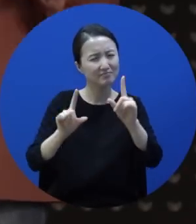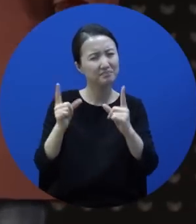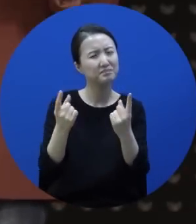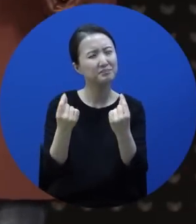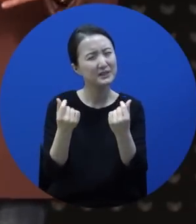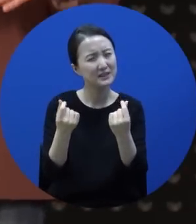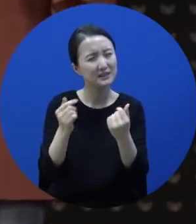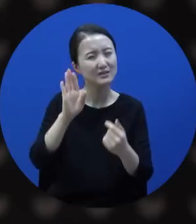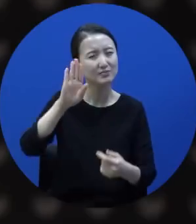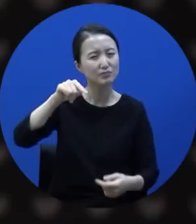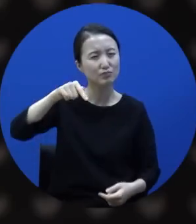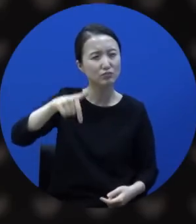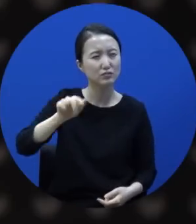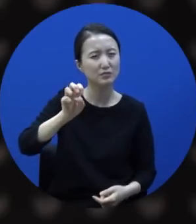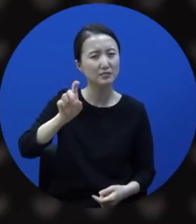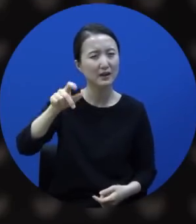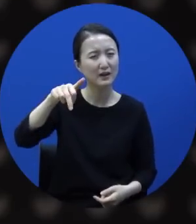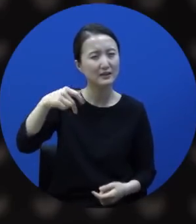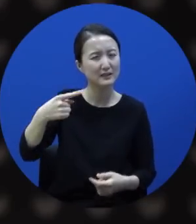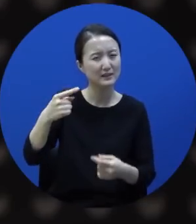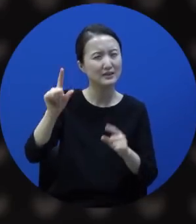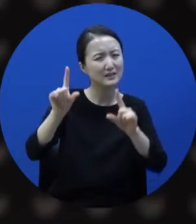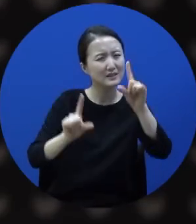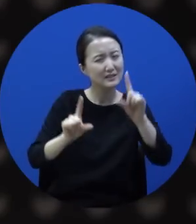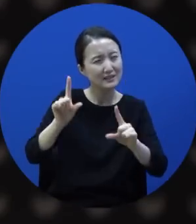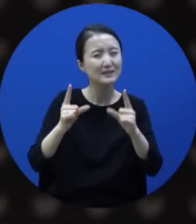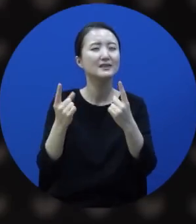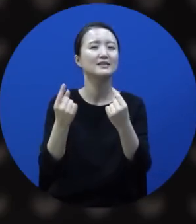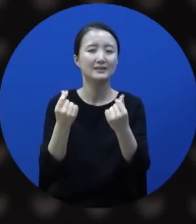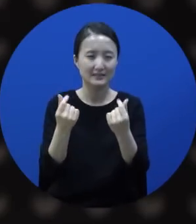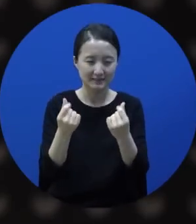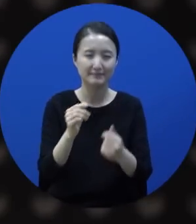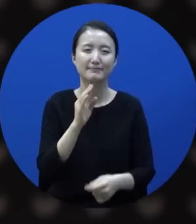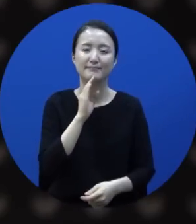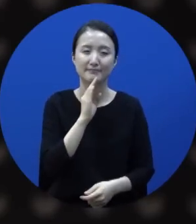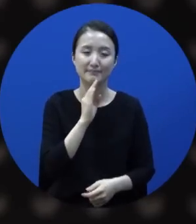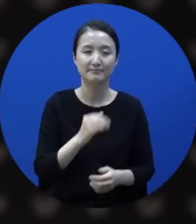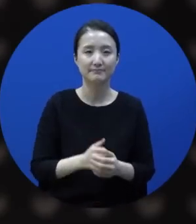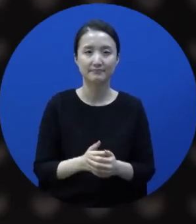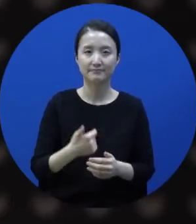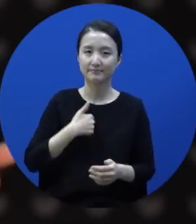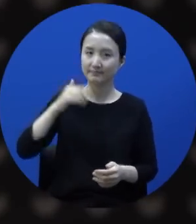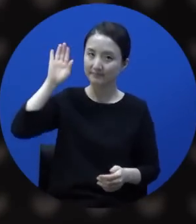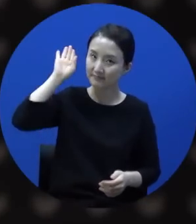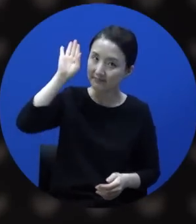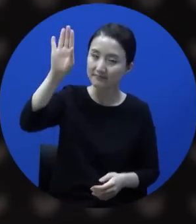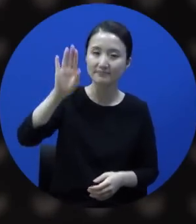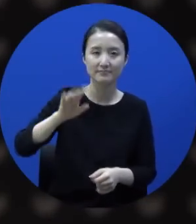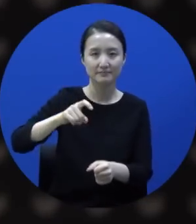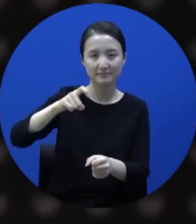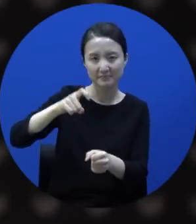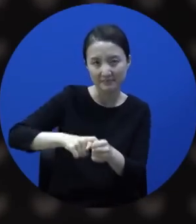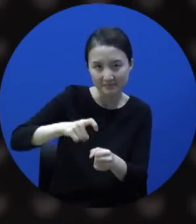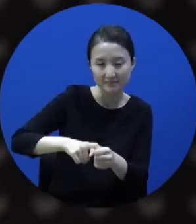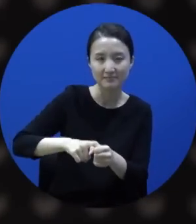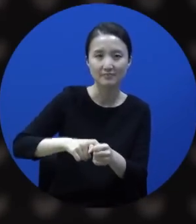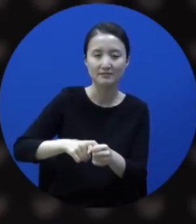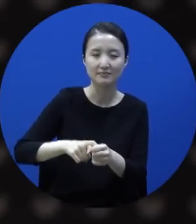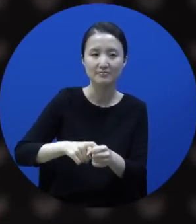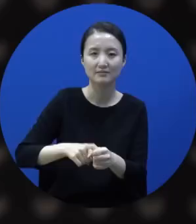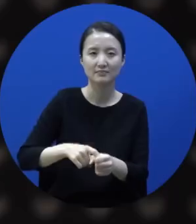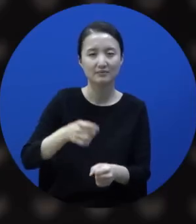것들을 이제는 내가 어떤 비전을 가지고 어떤 목표를 가지고 있는지 보여주는 것이 되게